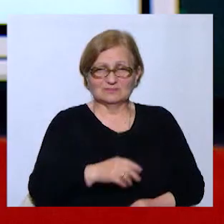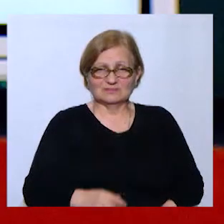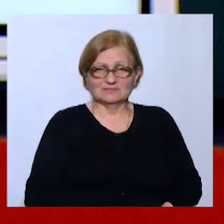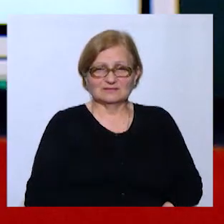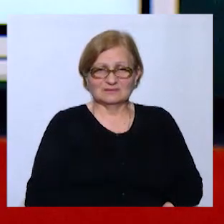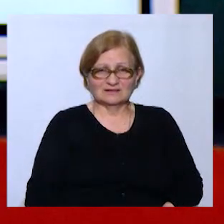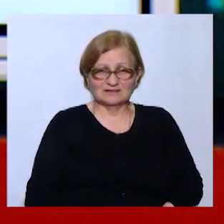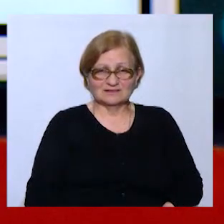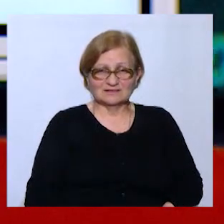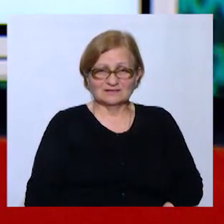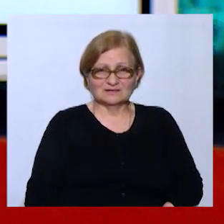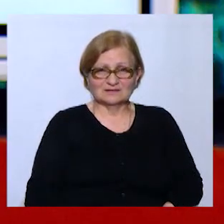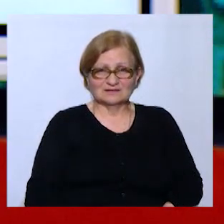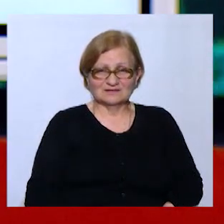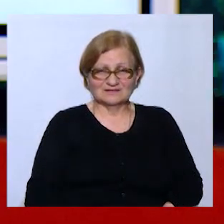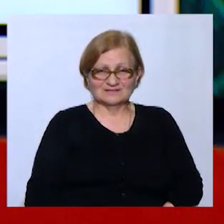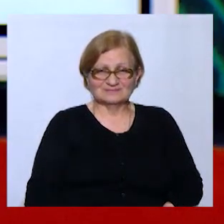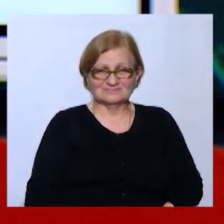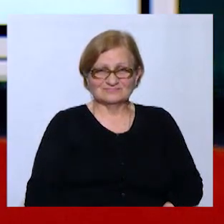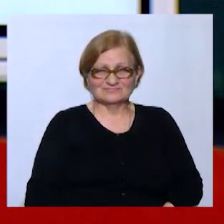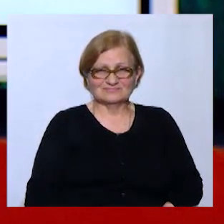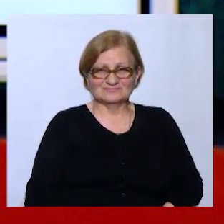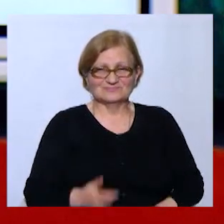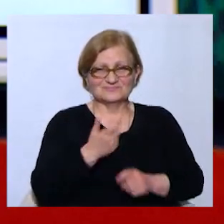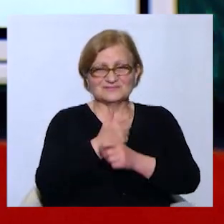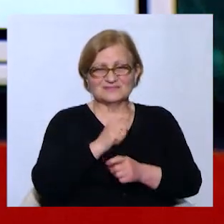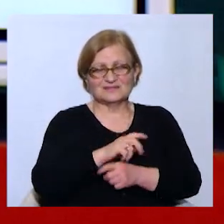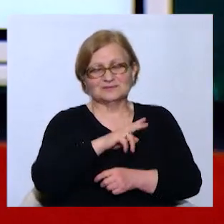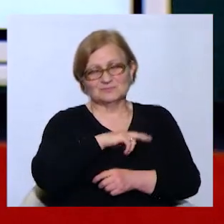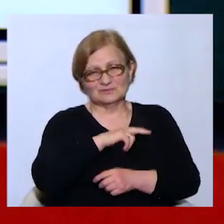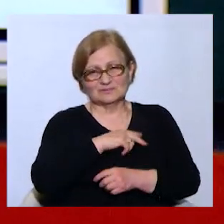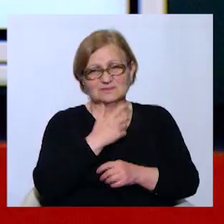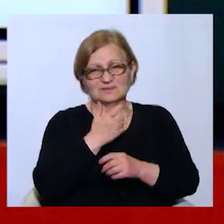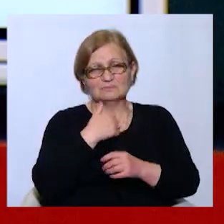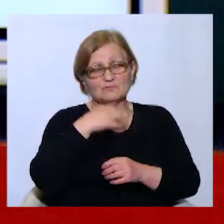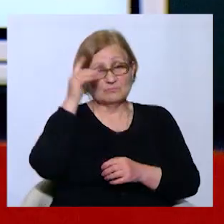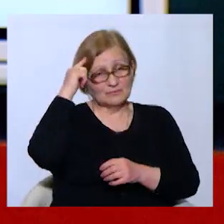მე თქვენ მიყვარხართ. ძალიან მიყვარხართ. იმედია მოგეწონათ